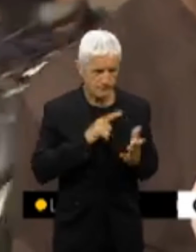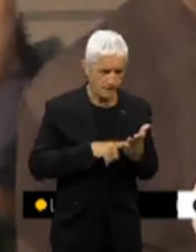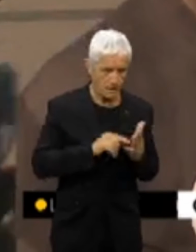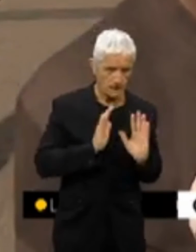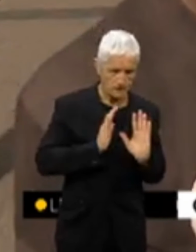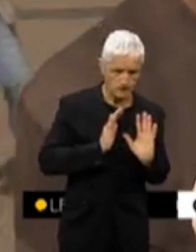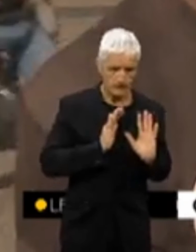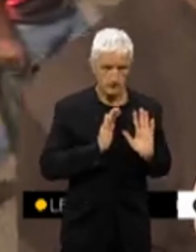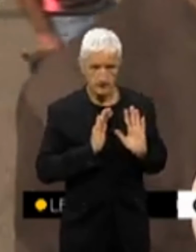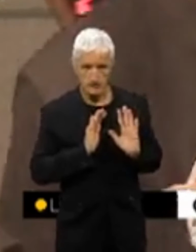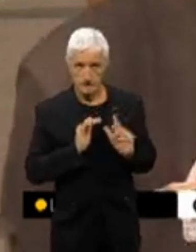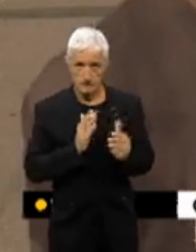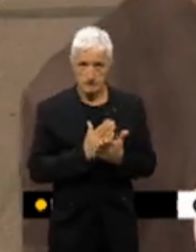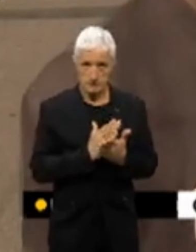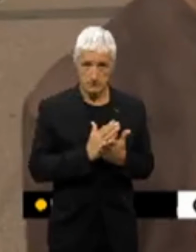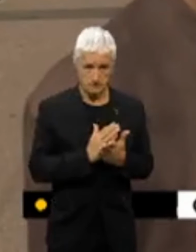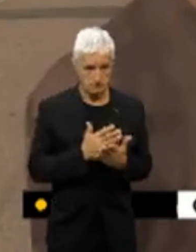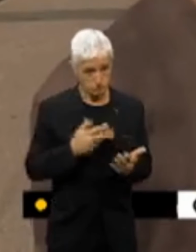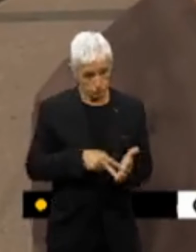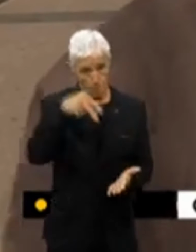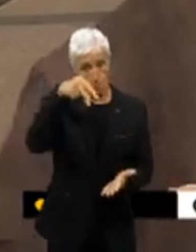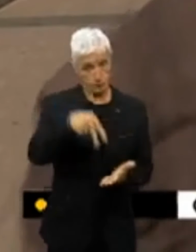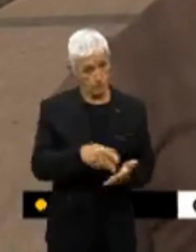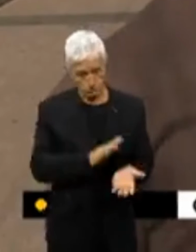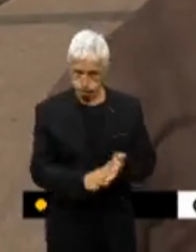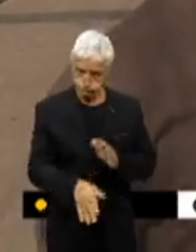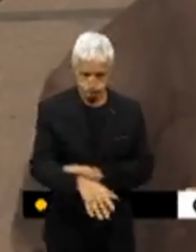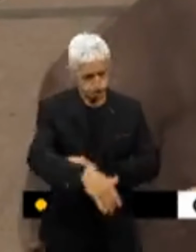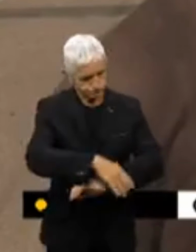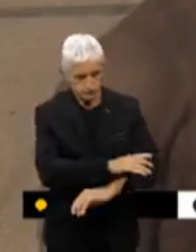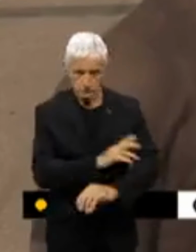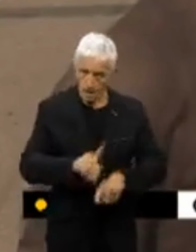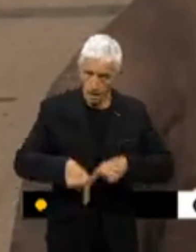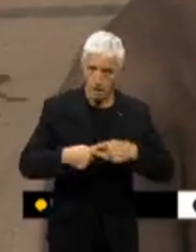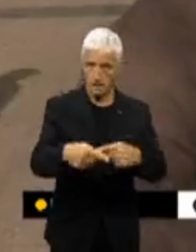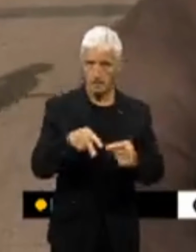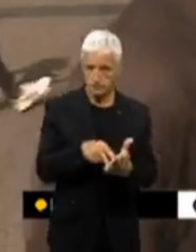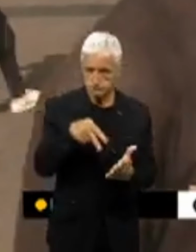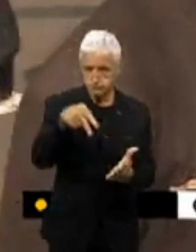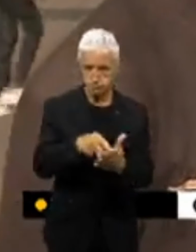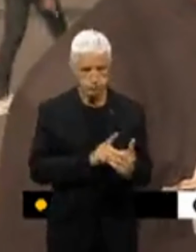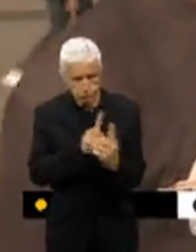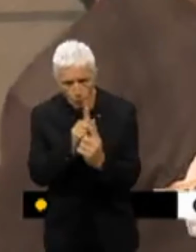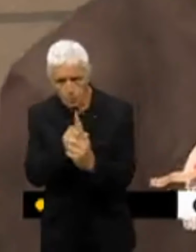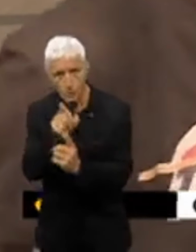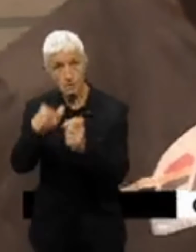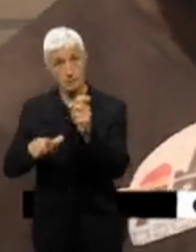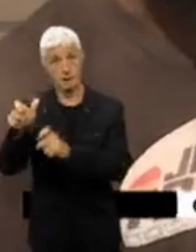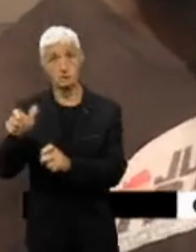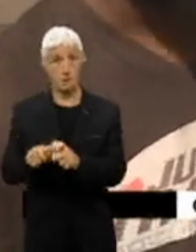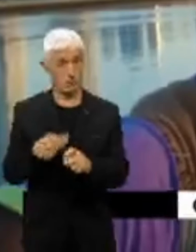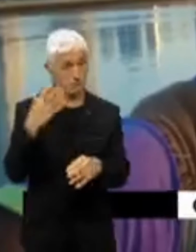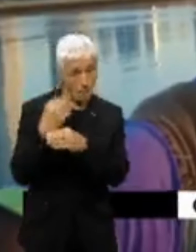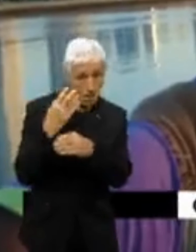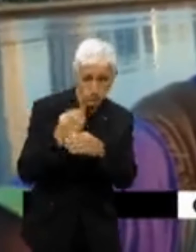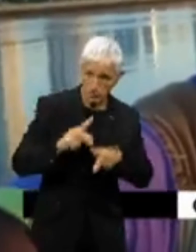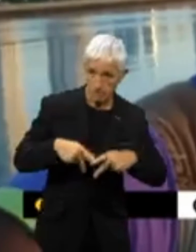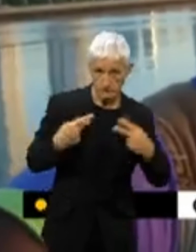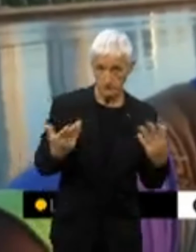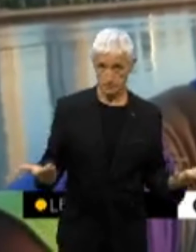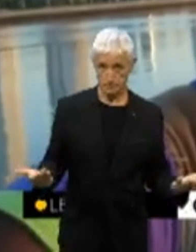Alors ce saut signifie tout simplement sortir de sa zone de confort, aller rencontrer l'habitant, faire des nouvelles rencontres, apprendre de la